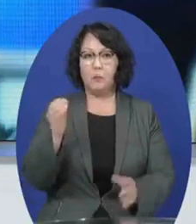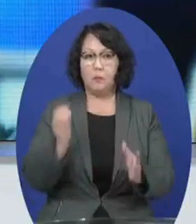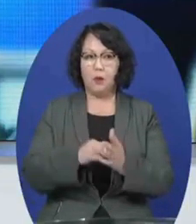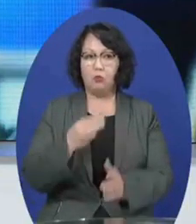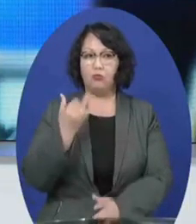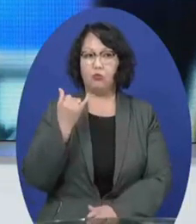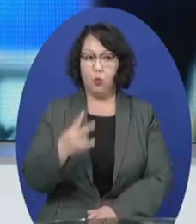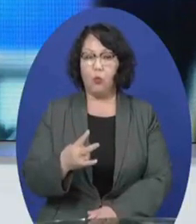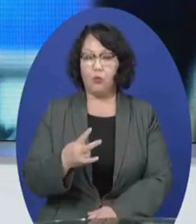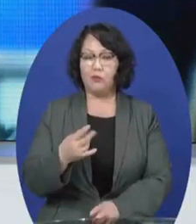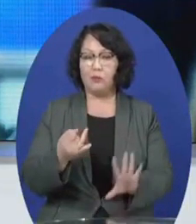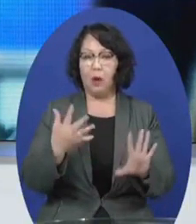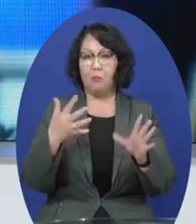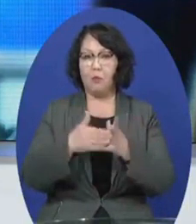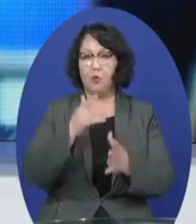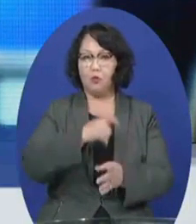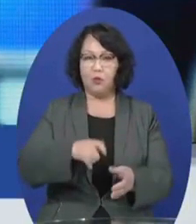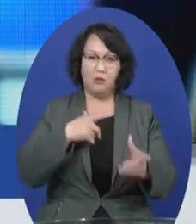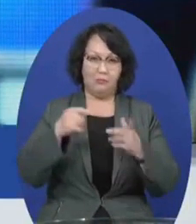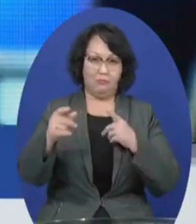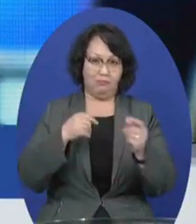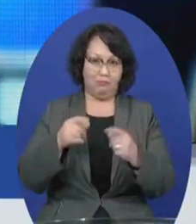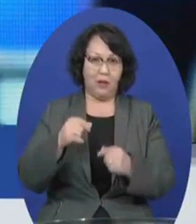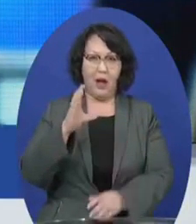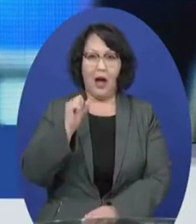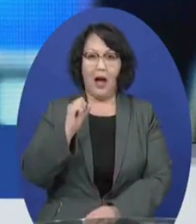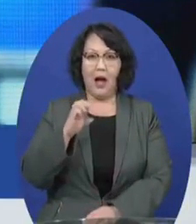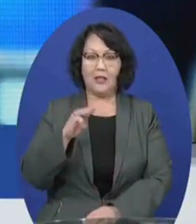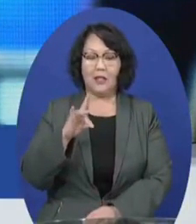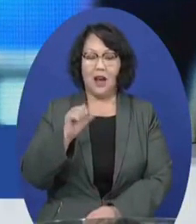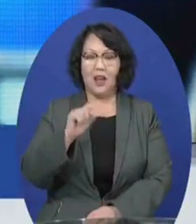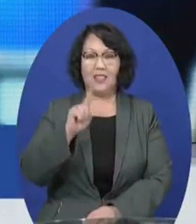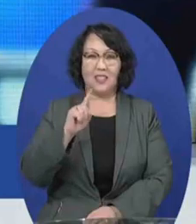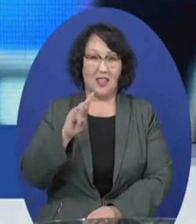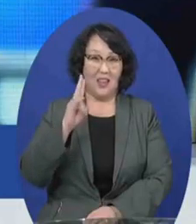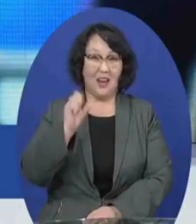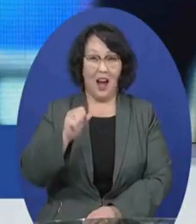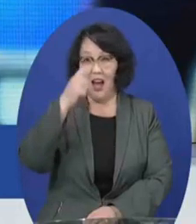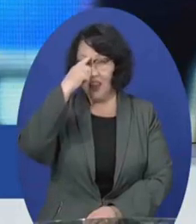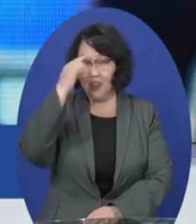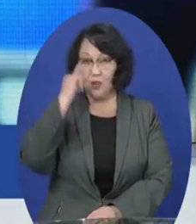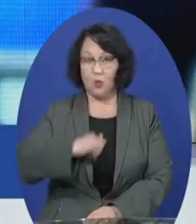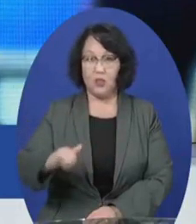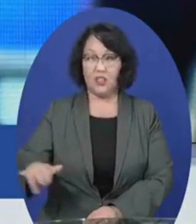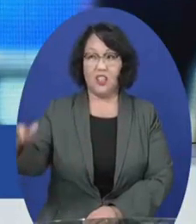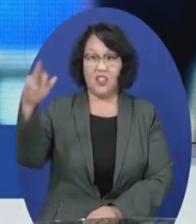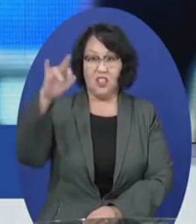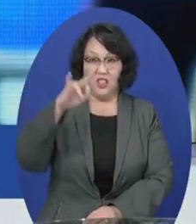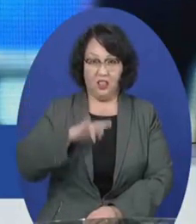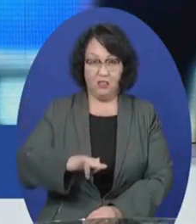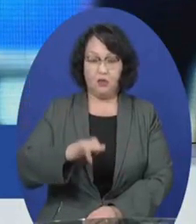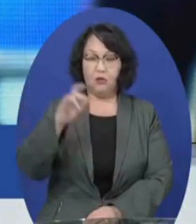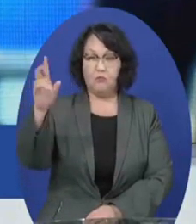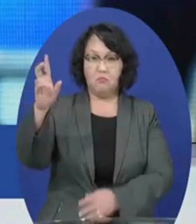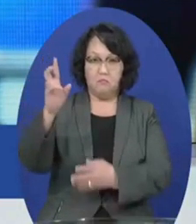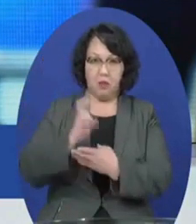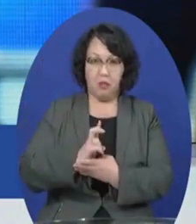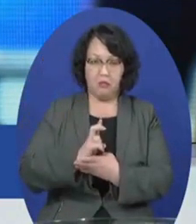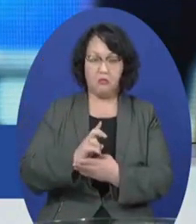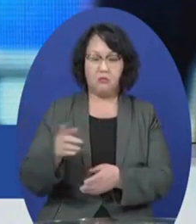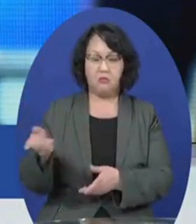50,000 тонн буюу 75,000 хүний вакциныг жуулах Оксфордын AstraZeneca вакциныг тээвэрсэн Мятын нэгдсэн хонгос өнөөдөр өглөө Улаанбаатарт газардлаа. Энтхэг